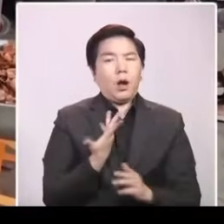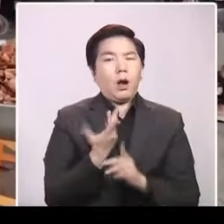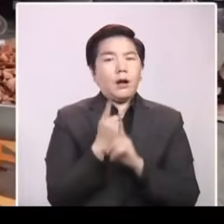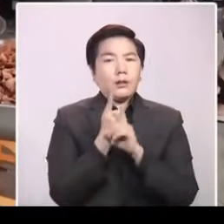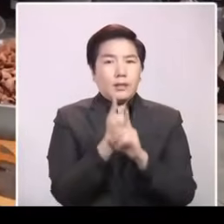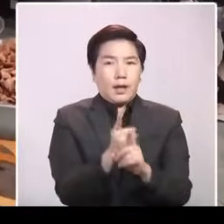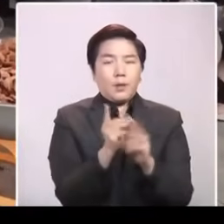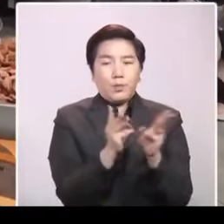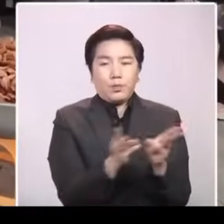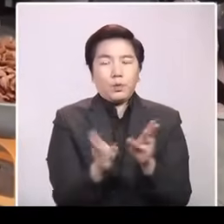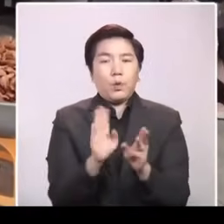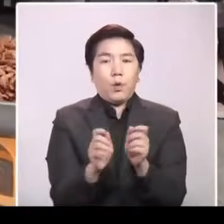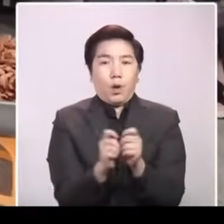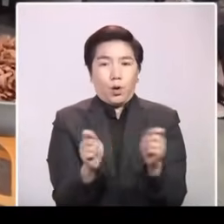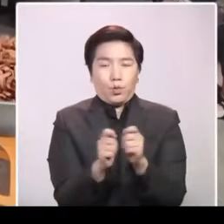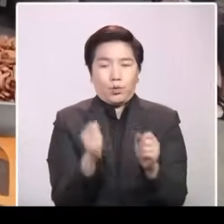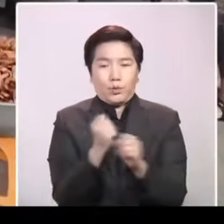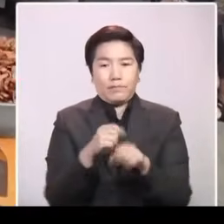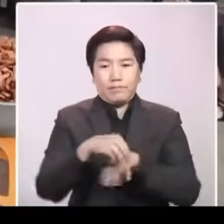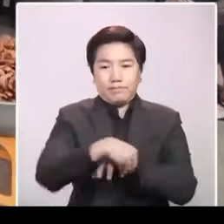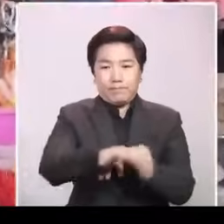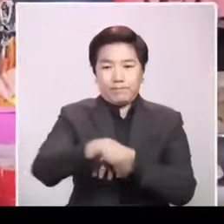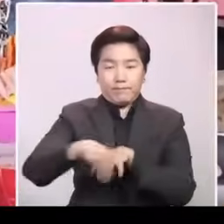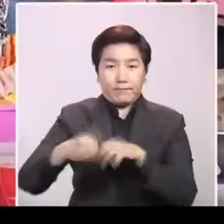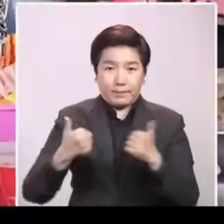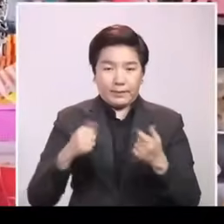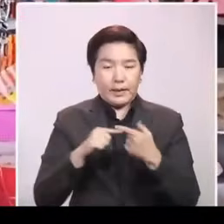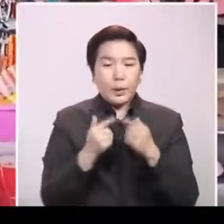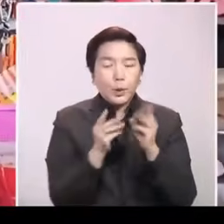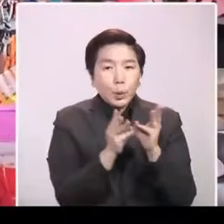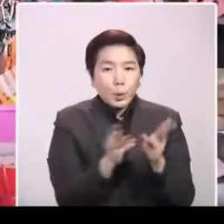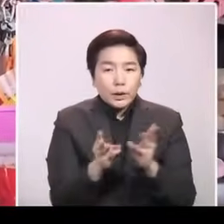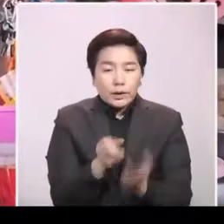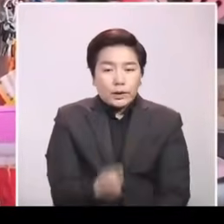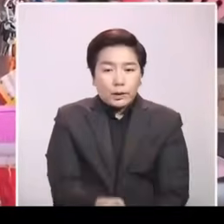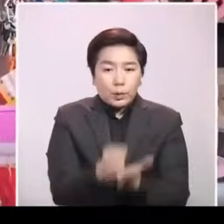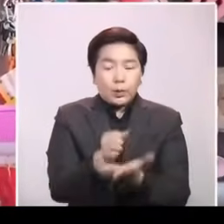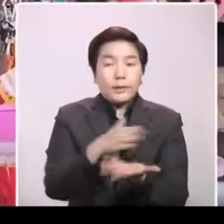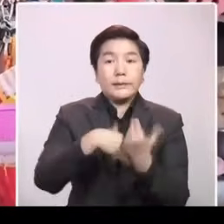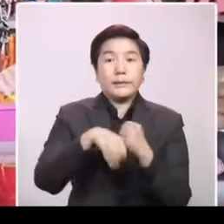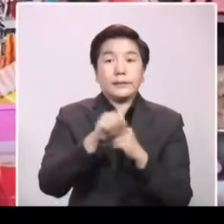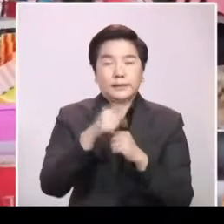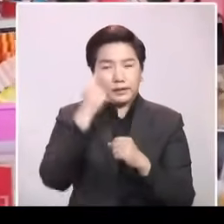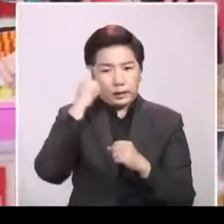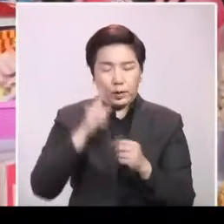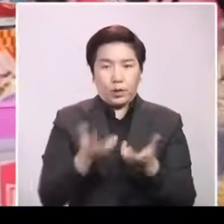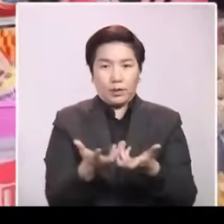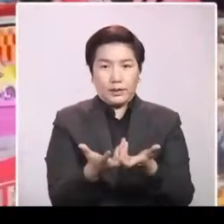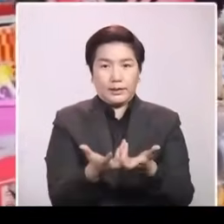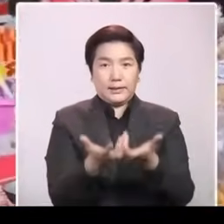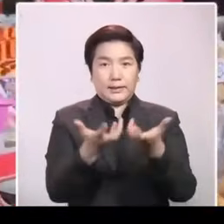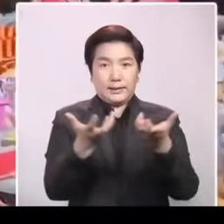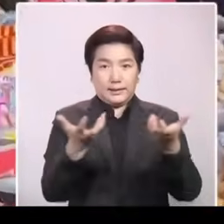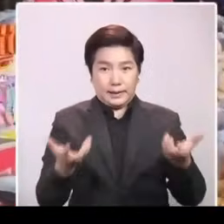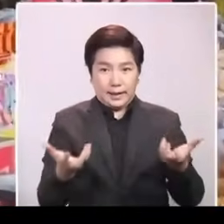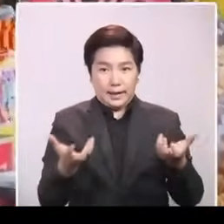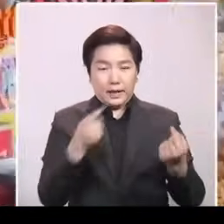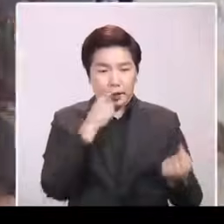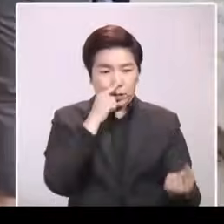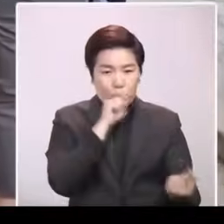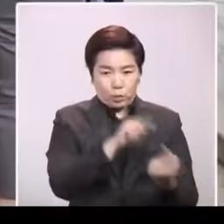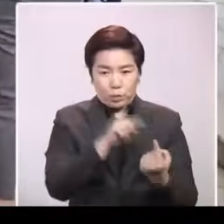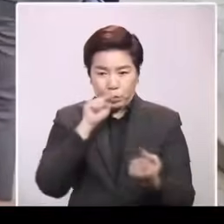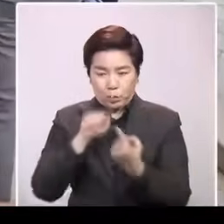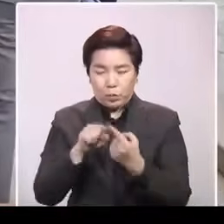เป็นไปตามกลไกของคณะอนุกรรมการไตรภาคีค่ะส่วนมาตรการกระตุ้นเศรษฐกิจนะครับก็ควรแยกวิธีให้เหมาะสมแล้วก็ใช้